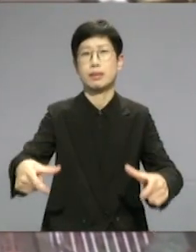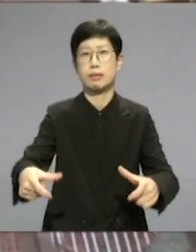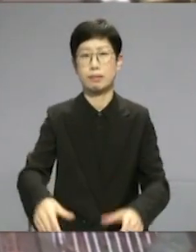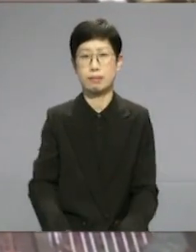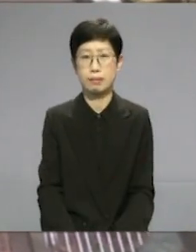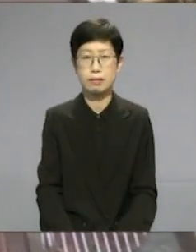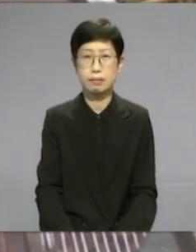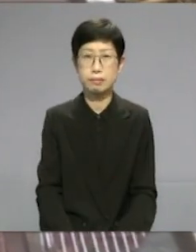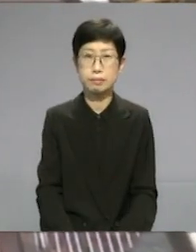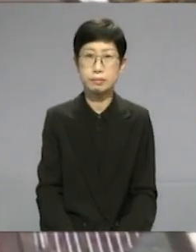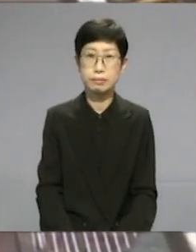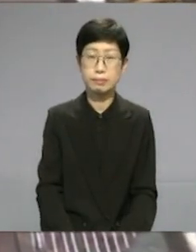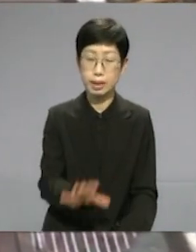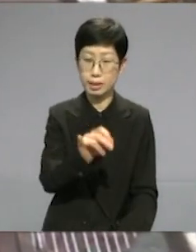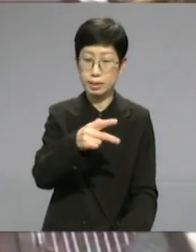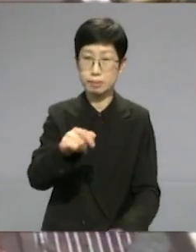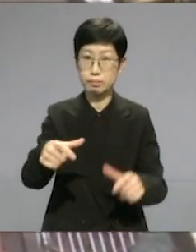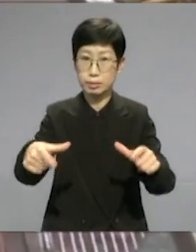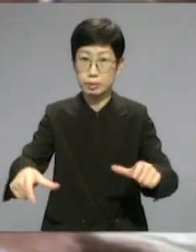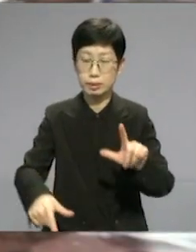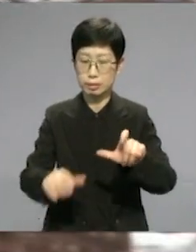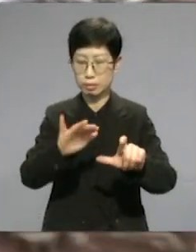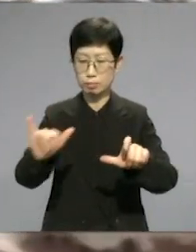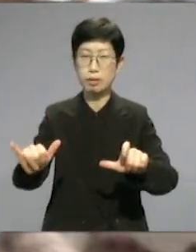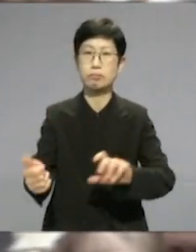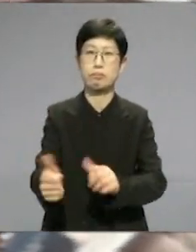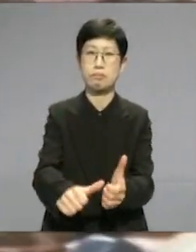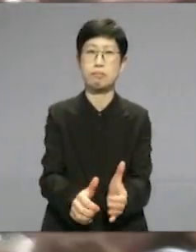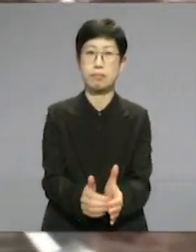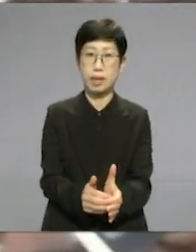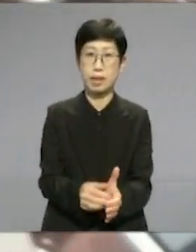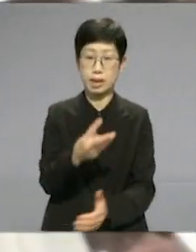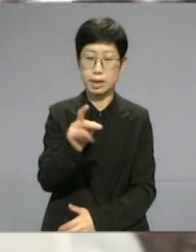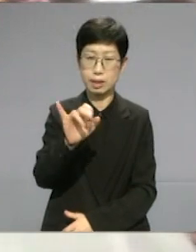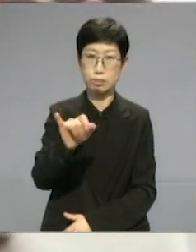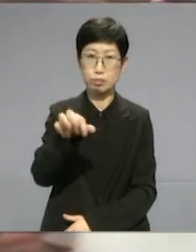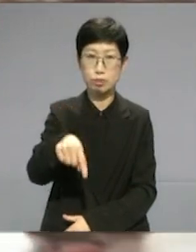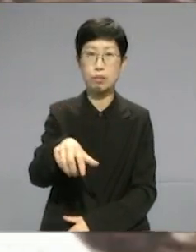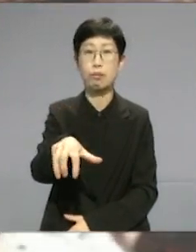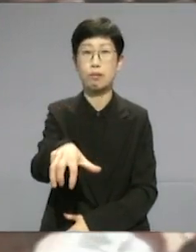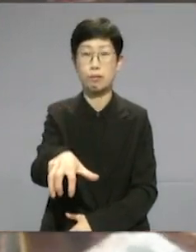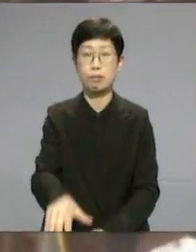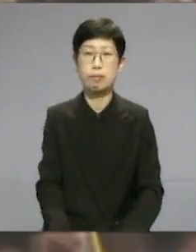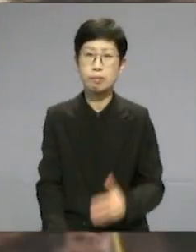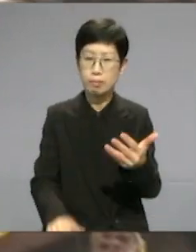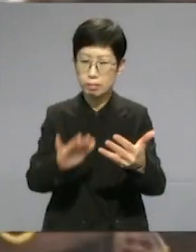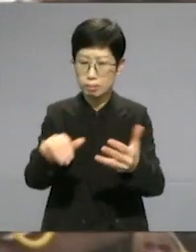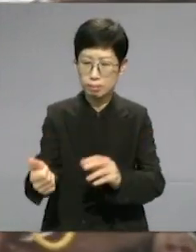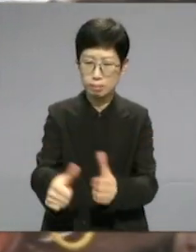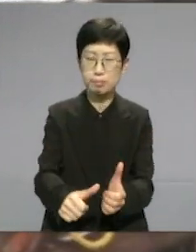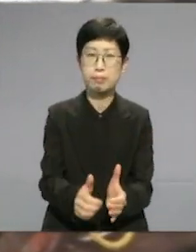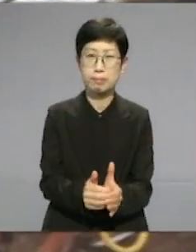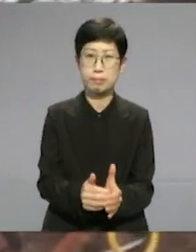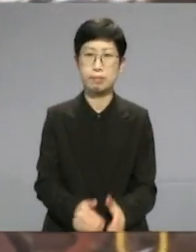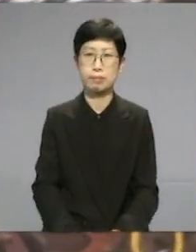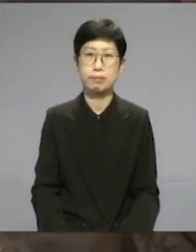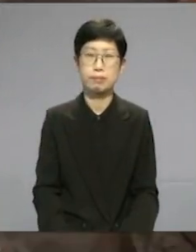이스피리투 산투주에서만 15명이 숨졌고, 리우데자네이루에서도 8명이 희생됐습니다.